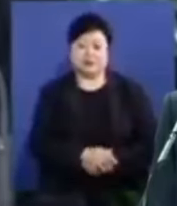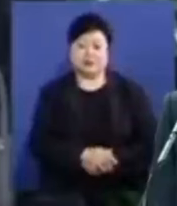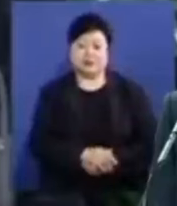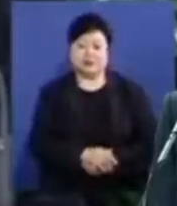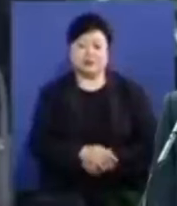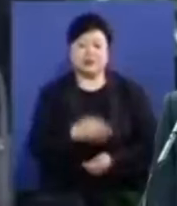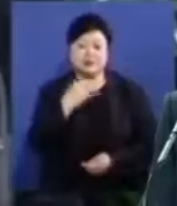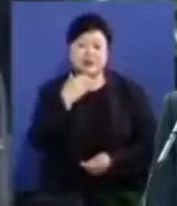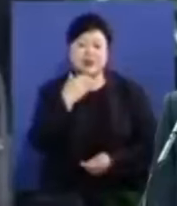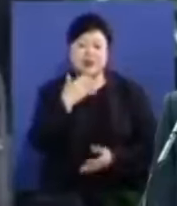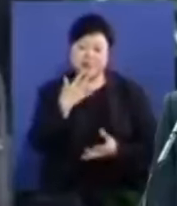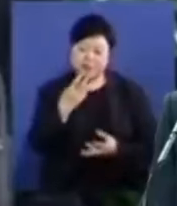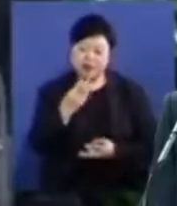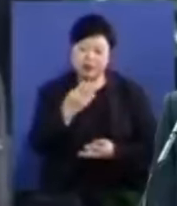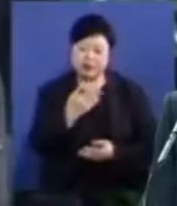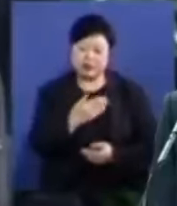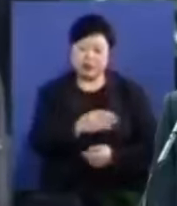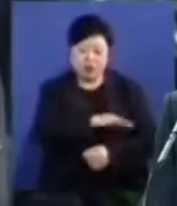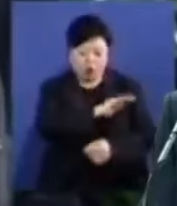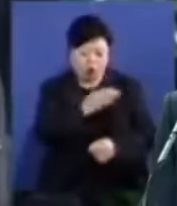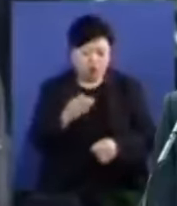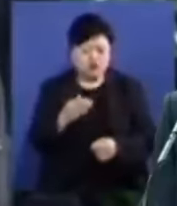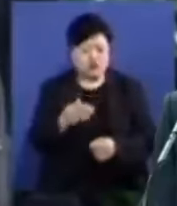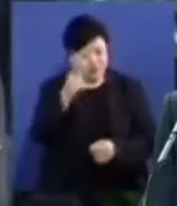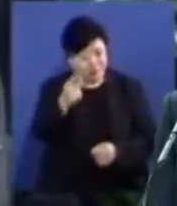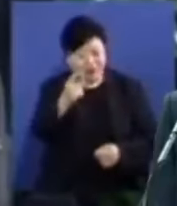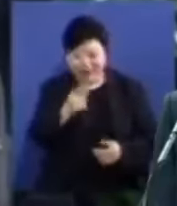나이 많으신 목사님이 근육이 꽤 붙었는데요.